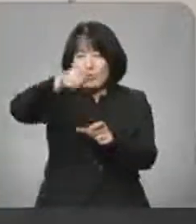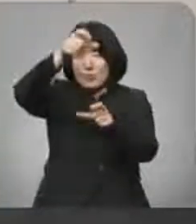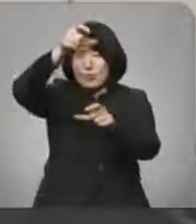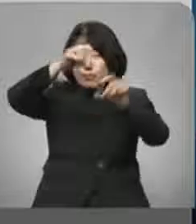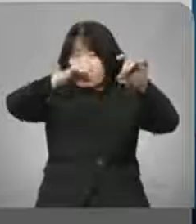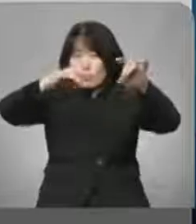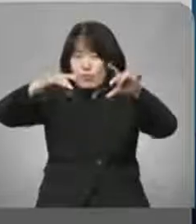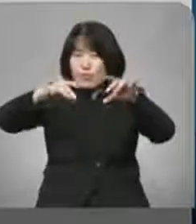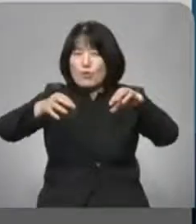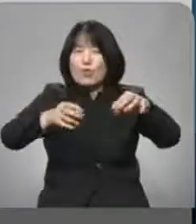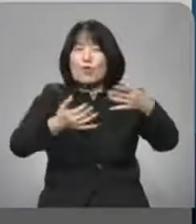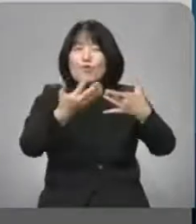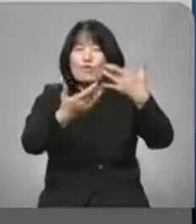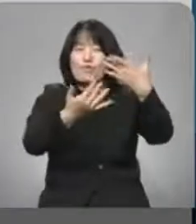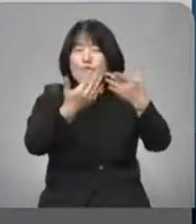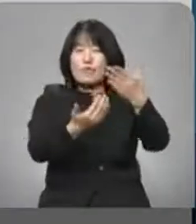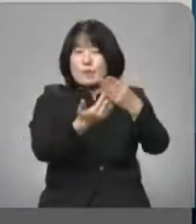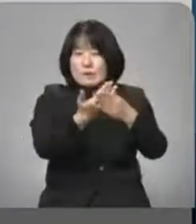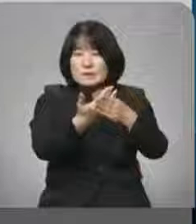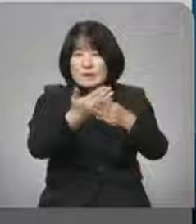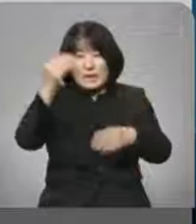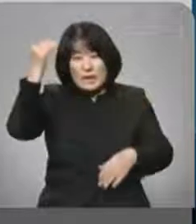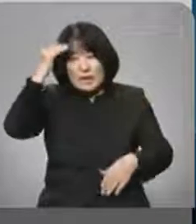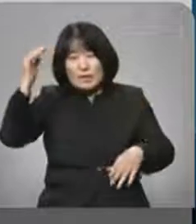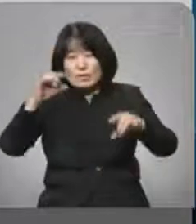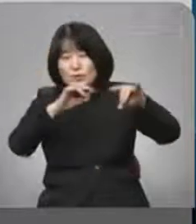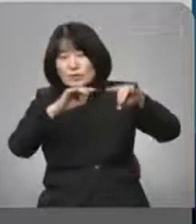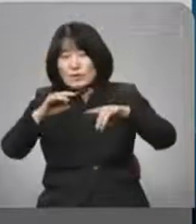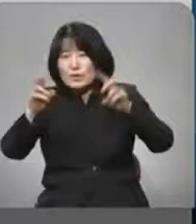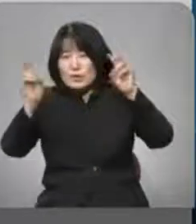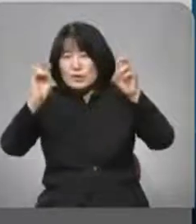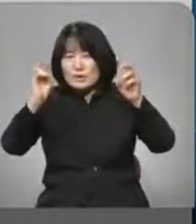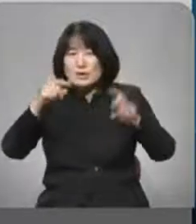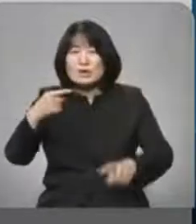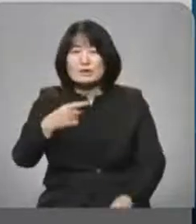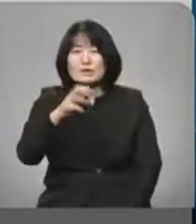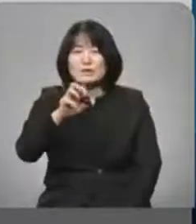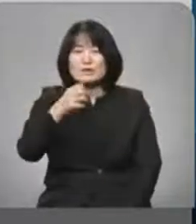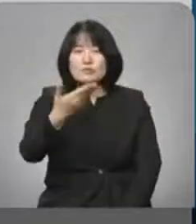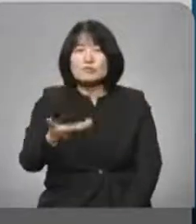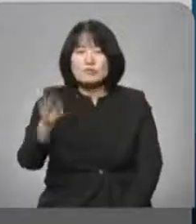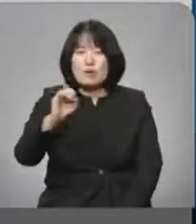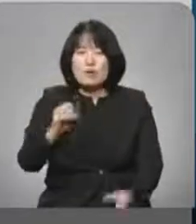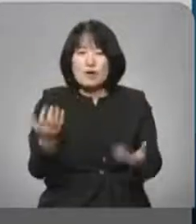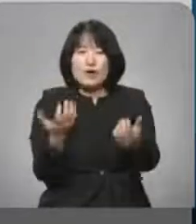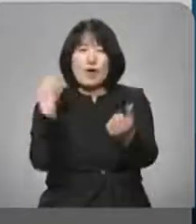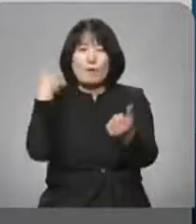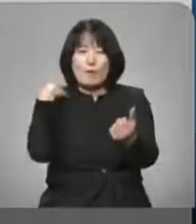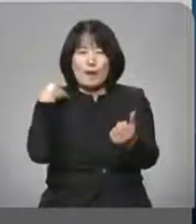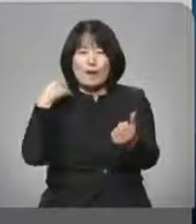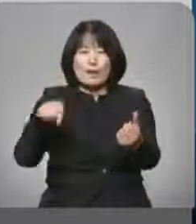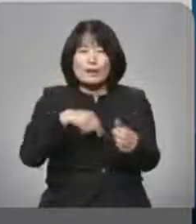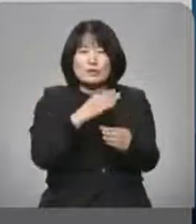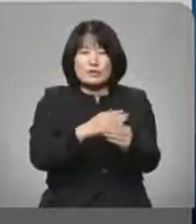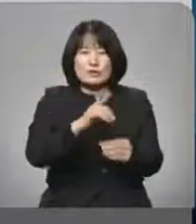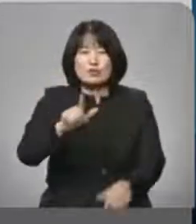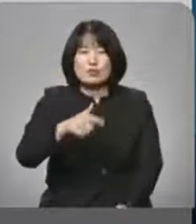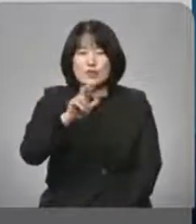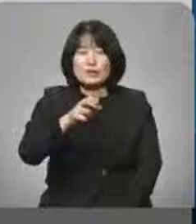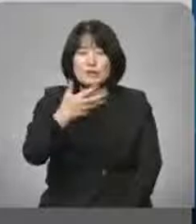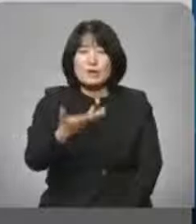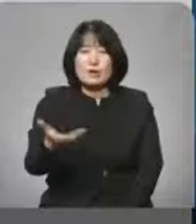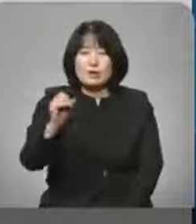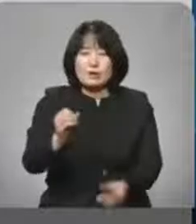지목되면서 한전이 내기로 한 피해 보상금은 10309억원입니다이 가운데 628억원이 지급됐지만